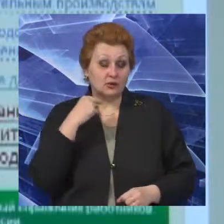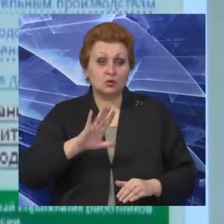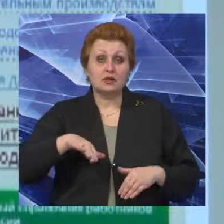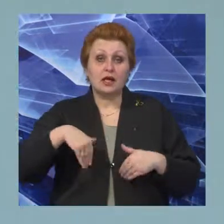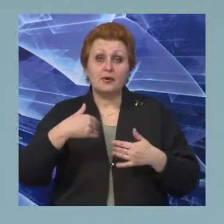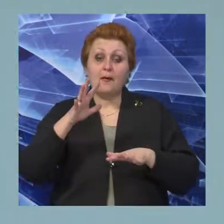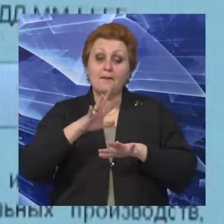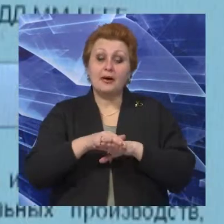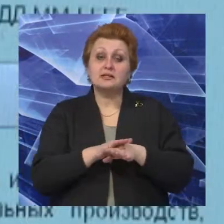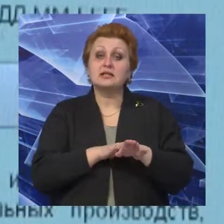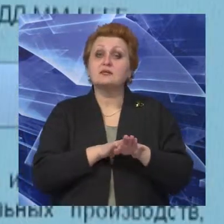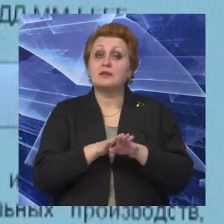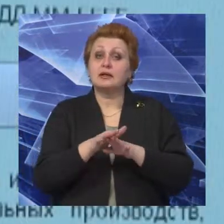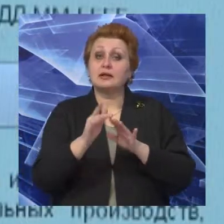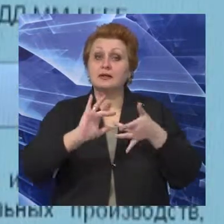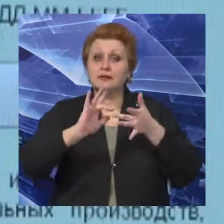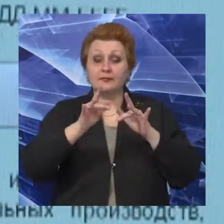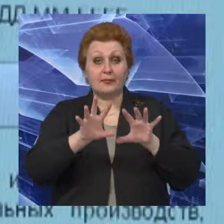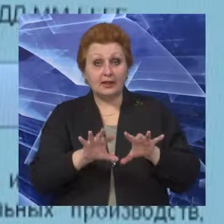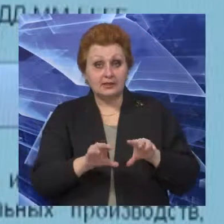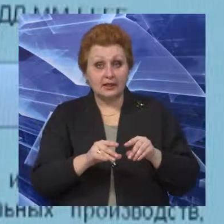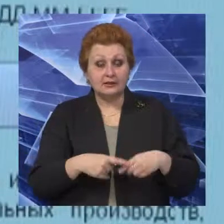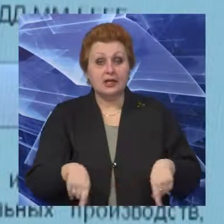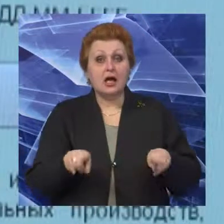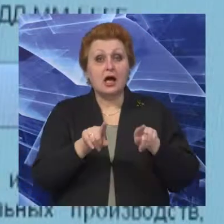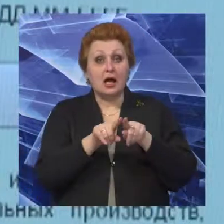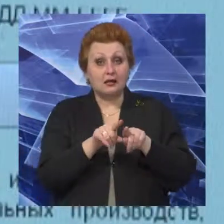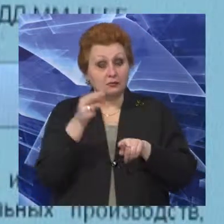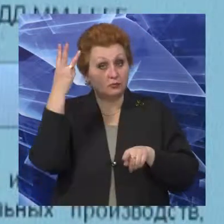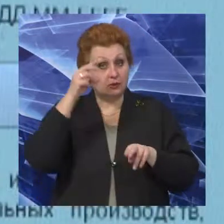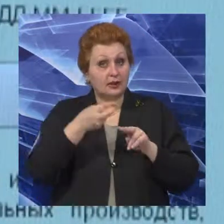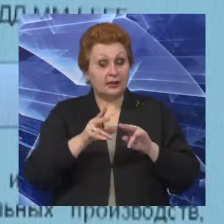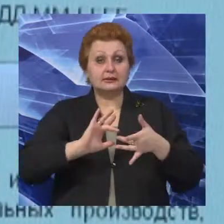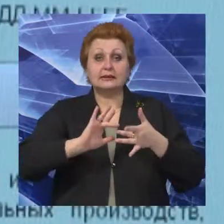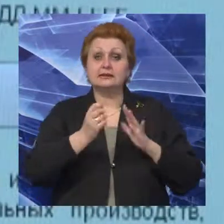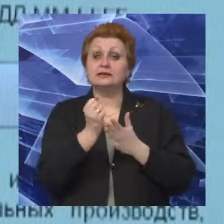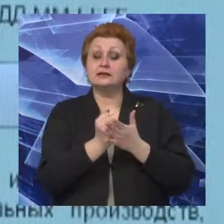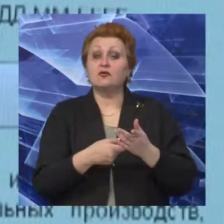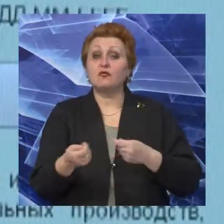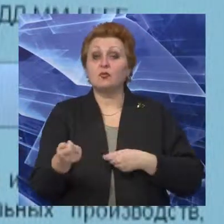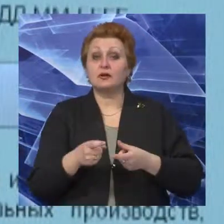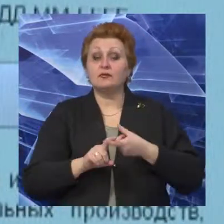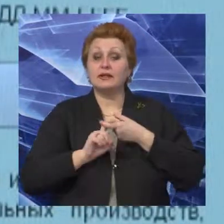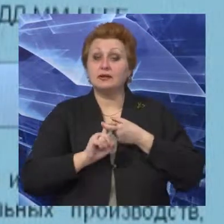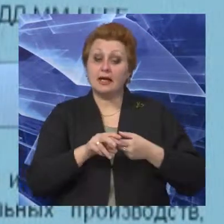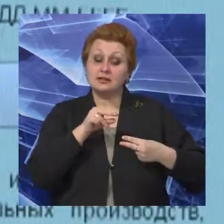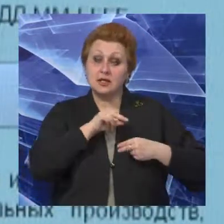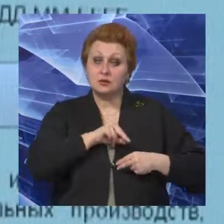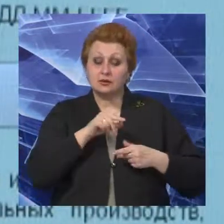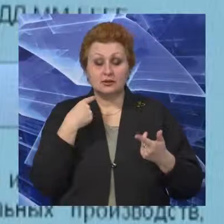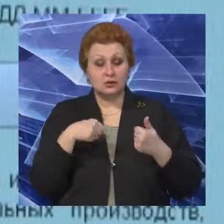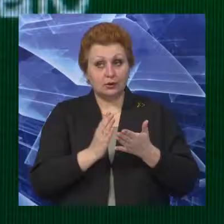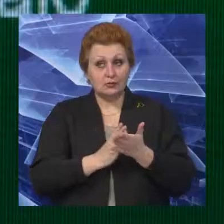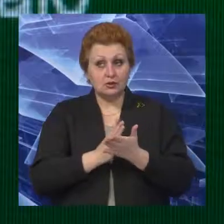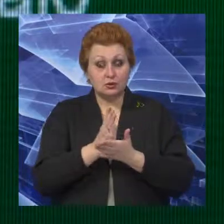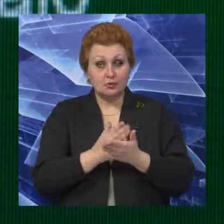задолженностях, обратившись к базе исполнительных производств на сайте ведомства. А для того, чтобы популяризировать этот интернет-ресурс, в управлении тесно сотрудничают с